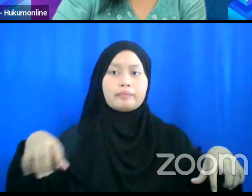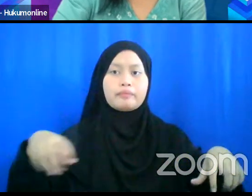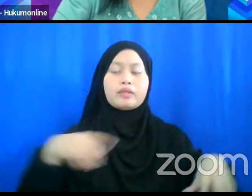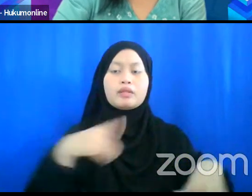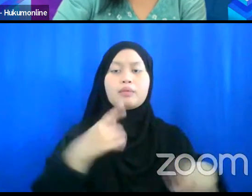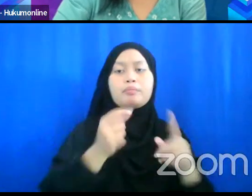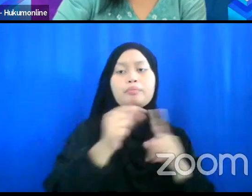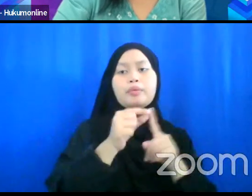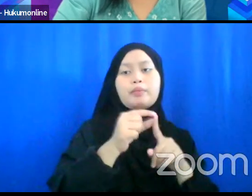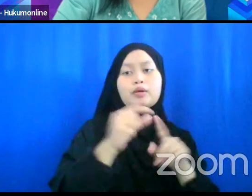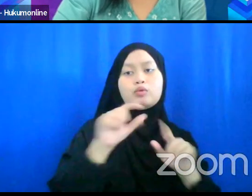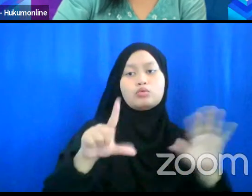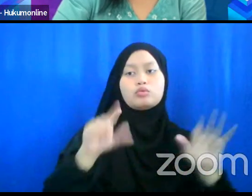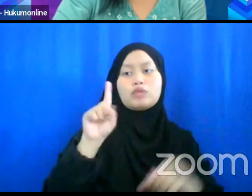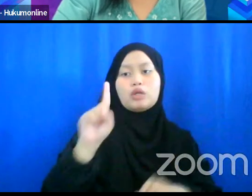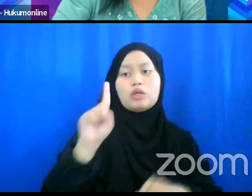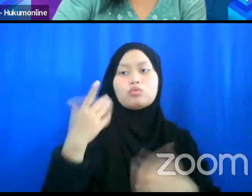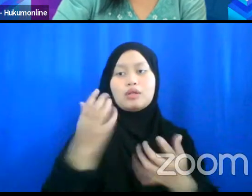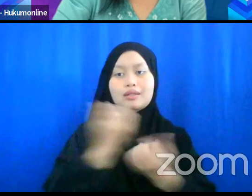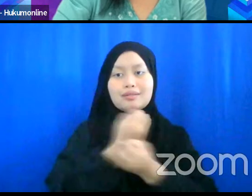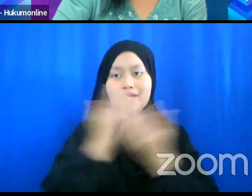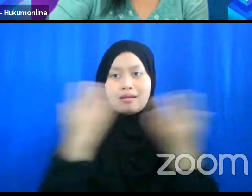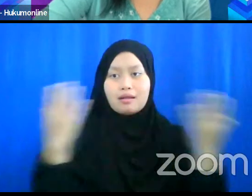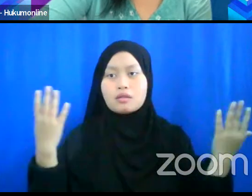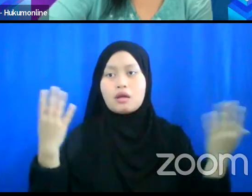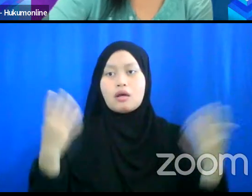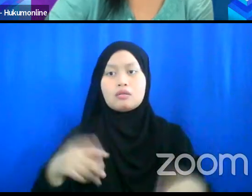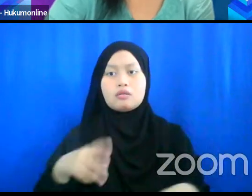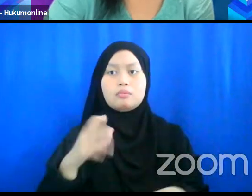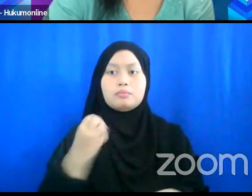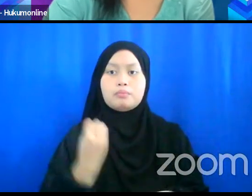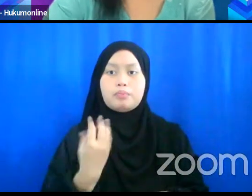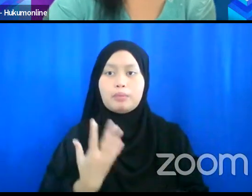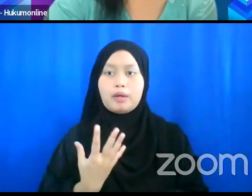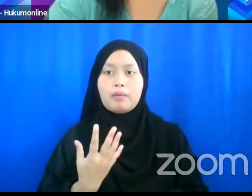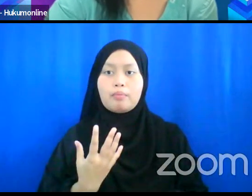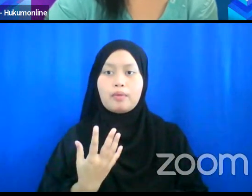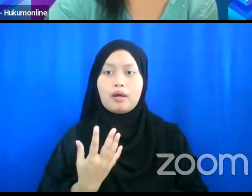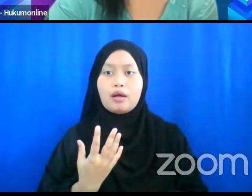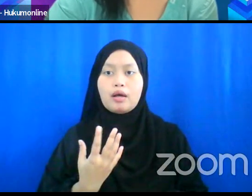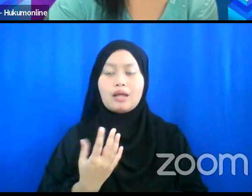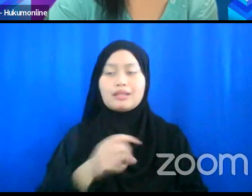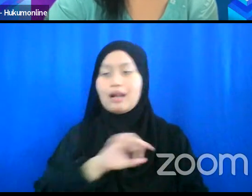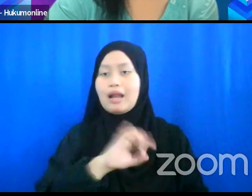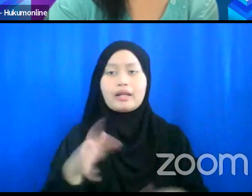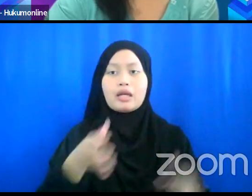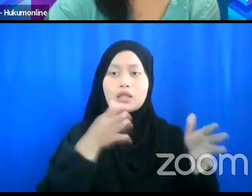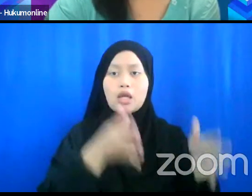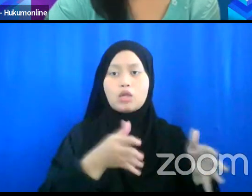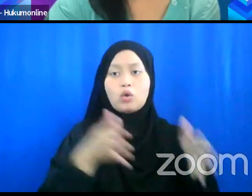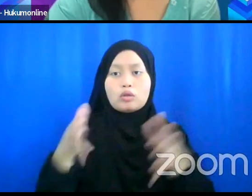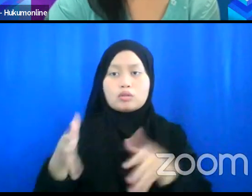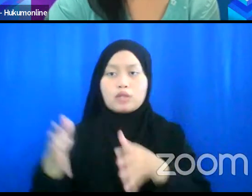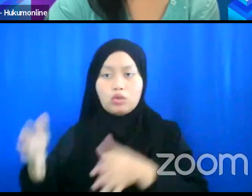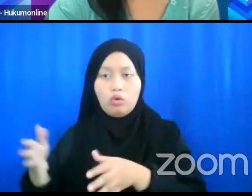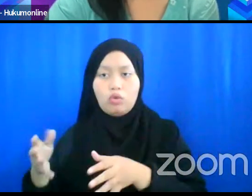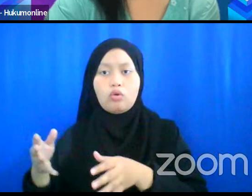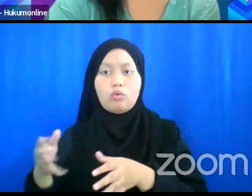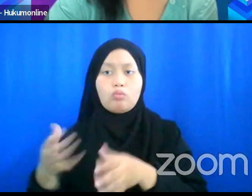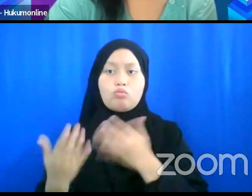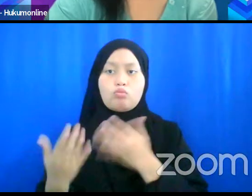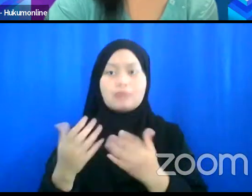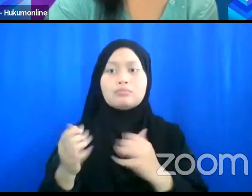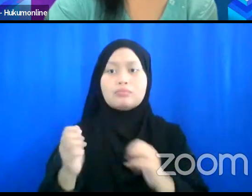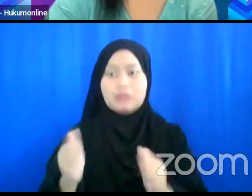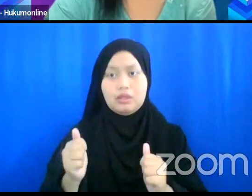ppt1 Sudah Cukup jelas jika memang ah beberapa a Slender sektor-sektor itu sebetulnya dimungkinkan gitu ya